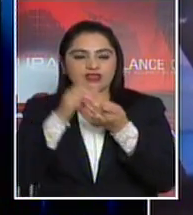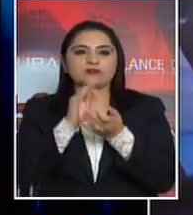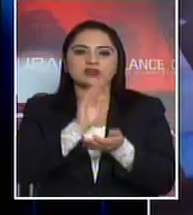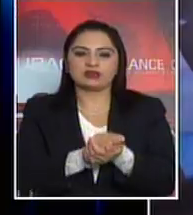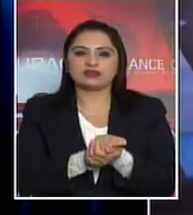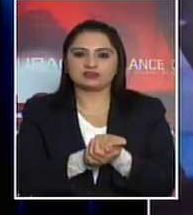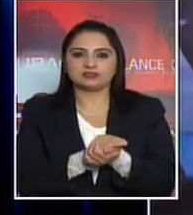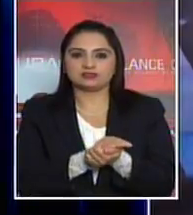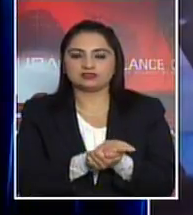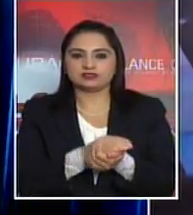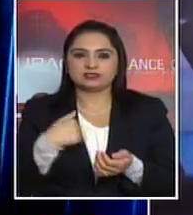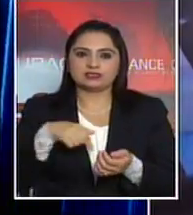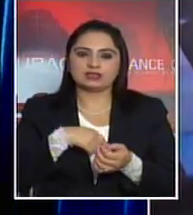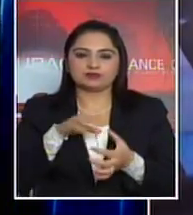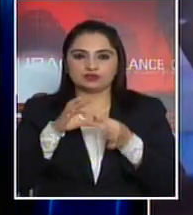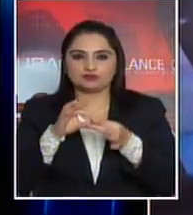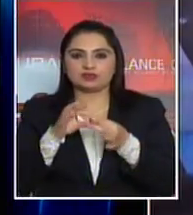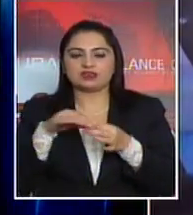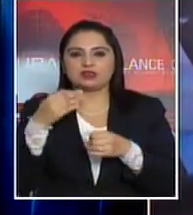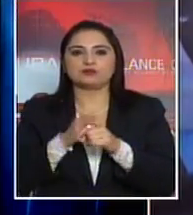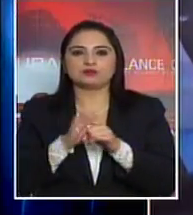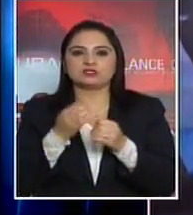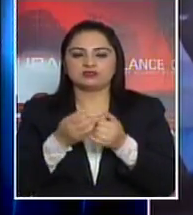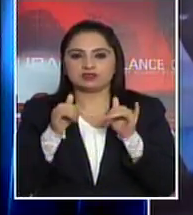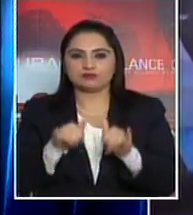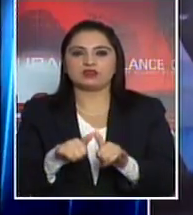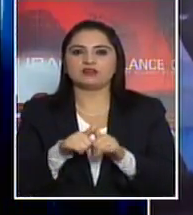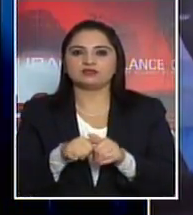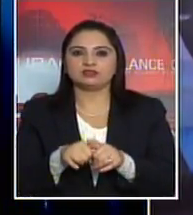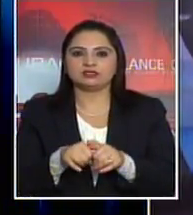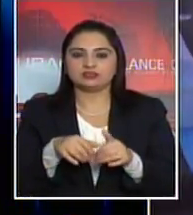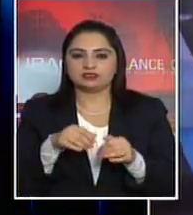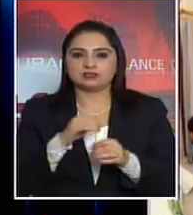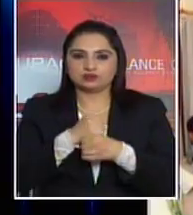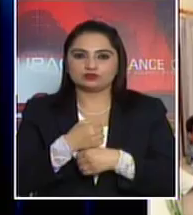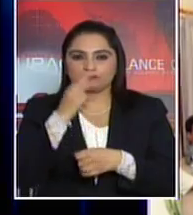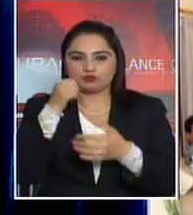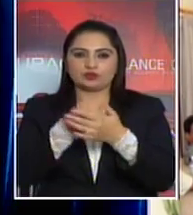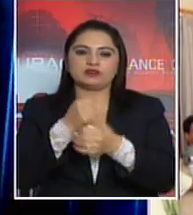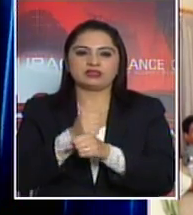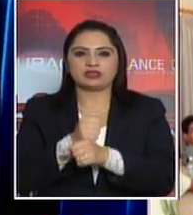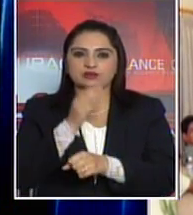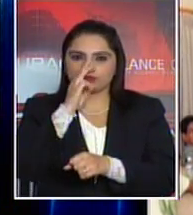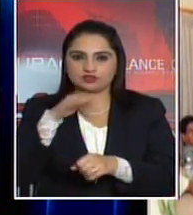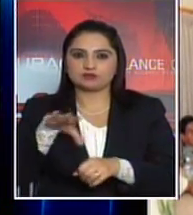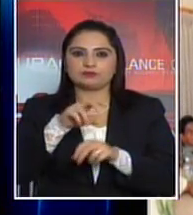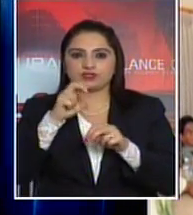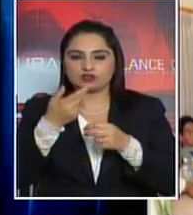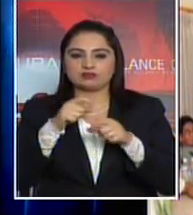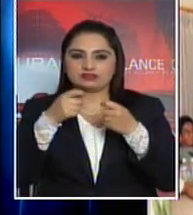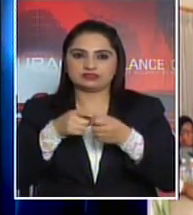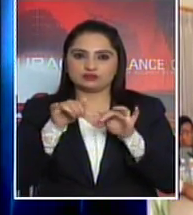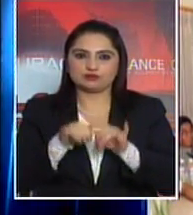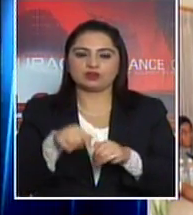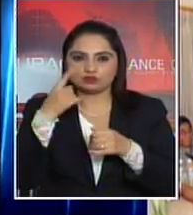मध्यनजर गर्दै हामी तालमेललाई चाहिँ व्यवस्थित गर्ने, मिलाउने, टुङ्गोमा पुर्याउने क्रममा छौँ। सबै दलको क्षेत्र मिलाएर कुन छाड्ने र